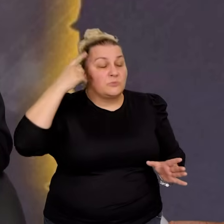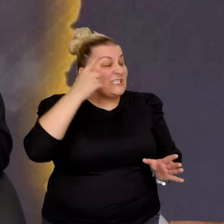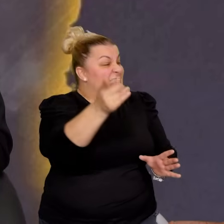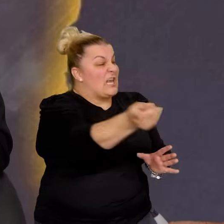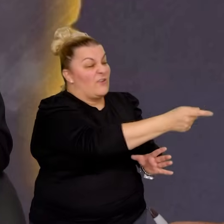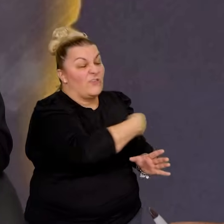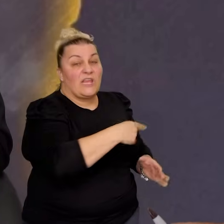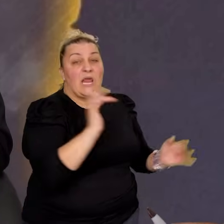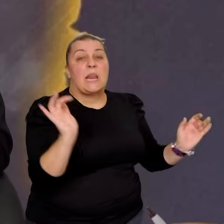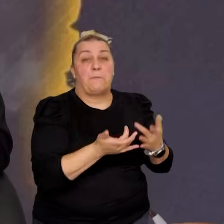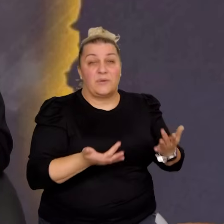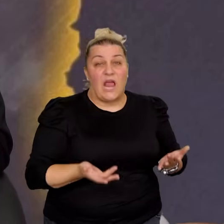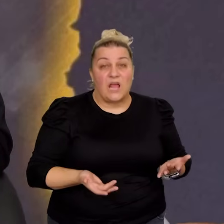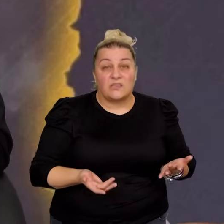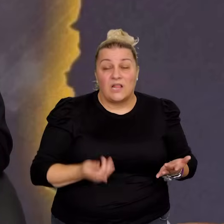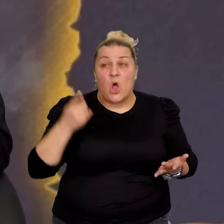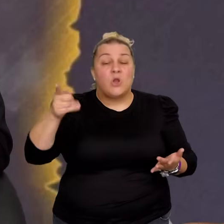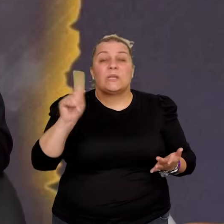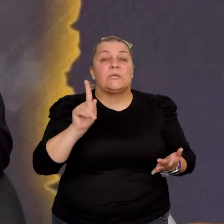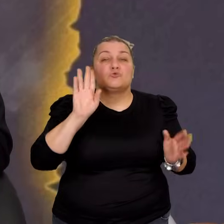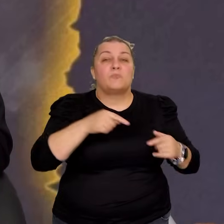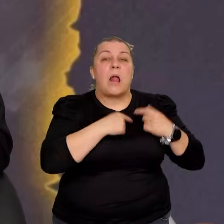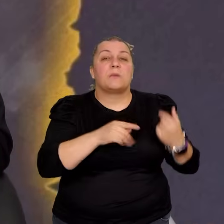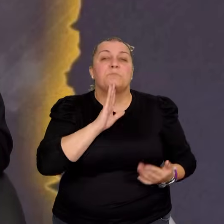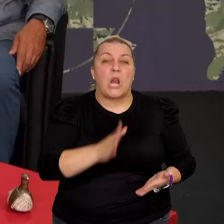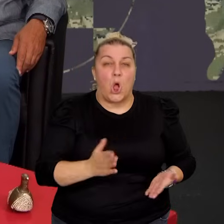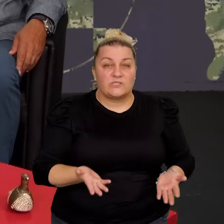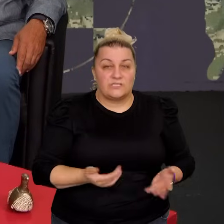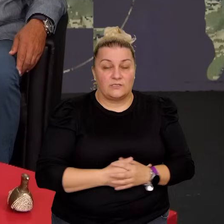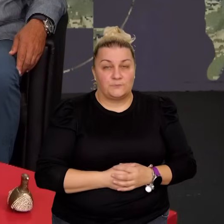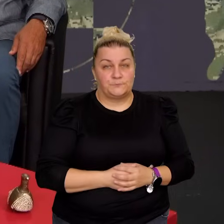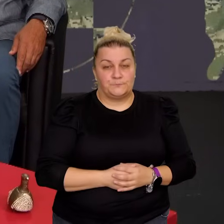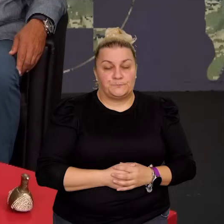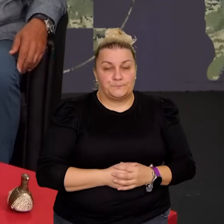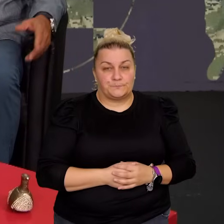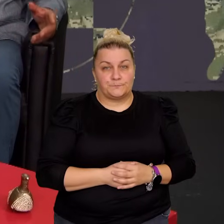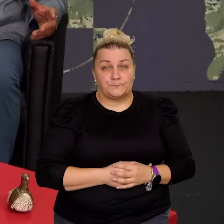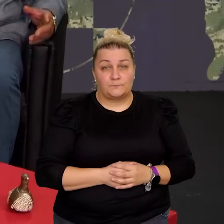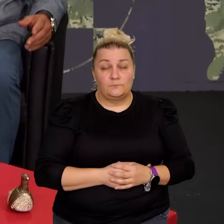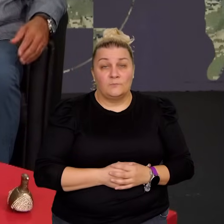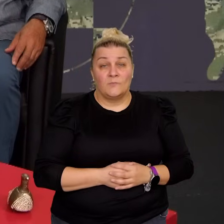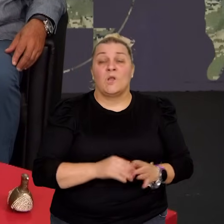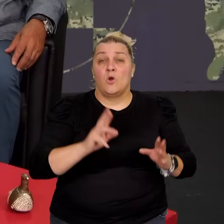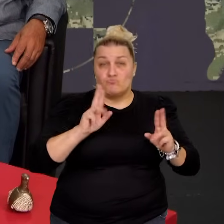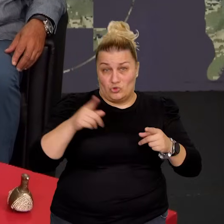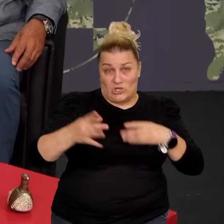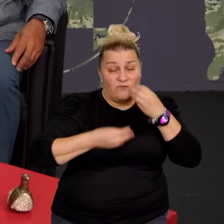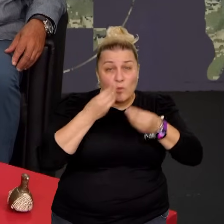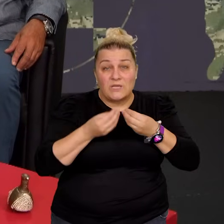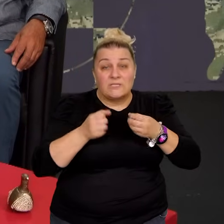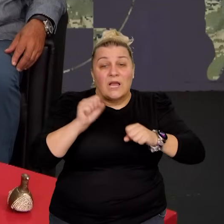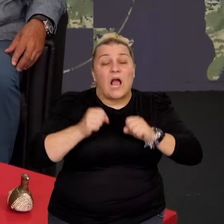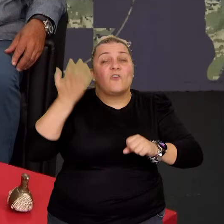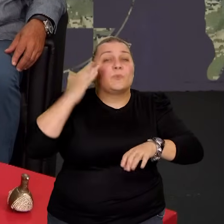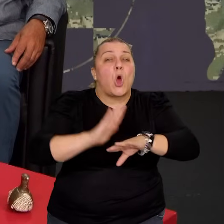neprijatelj i jednostavno nisu imali milosti. Kako je osjećaj, može li se to i dočarati našim